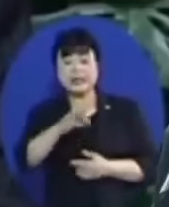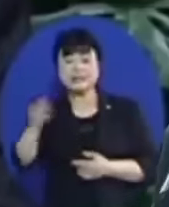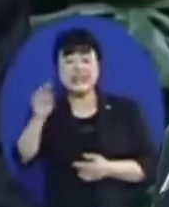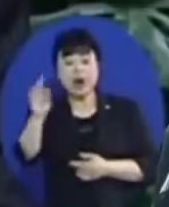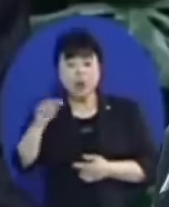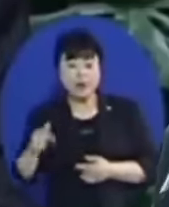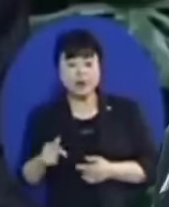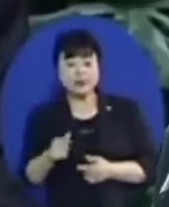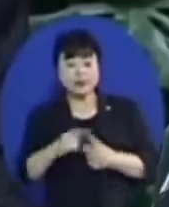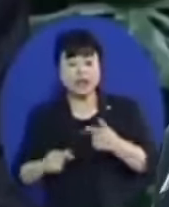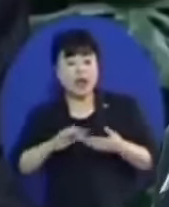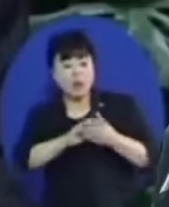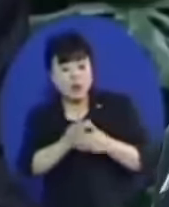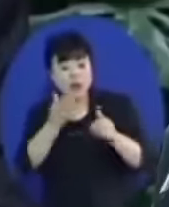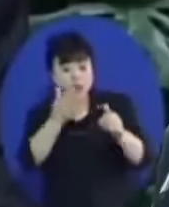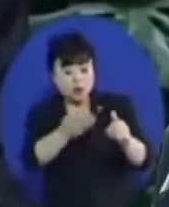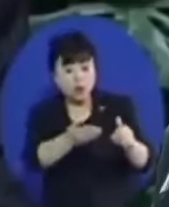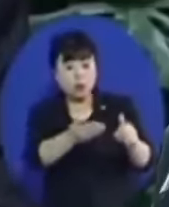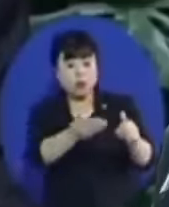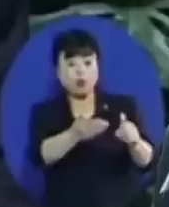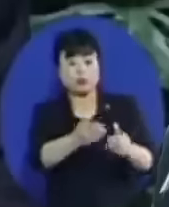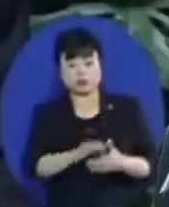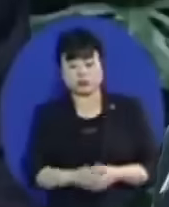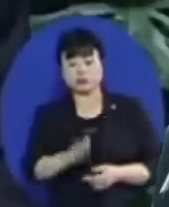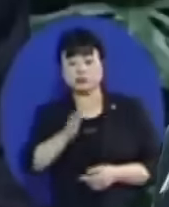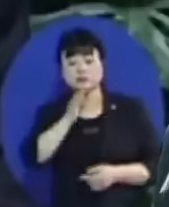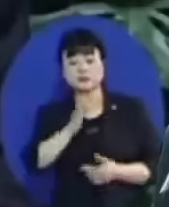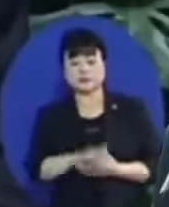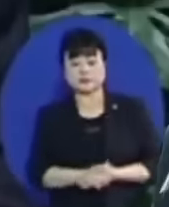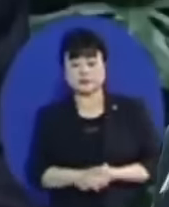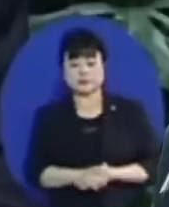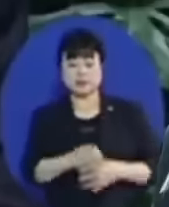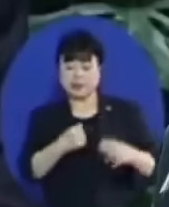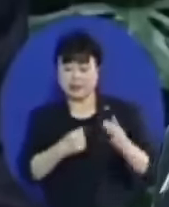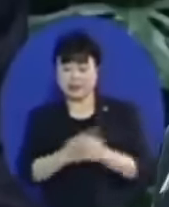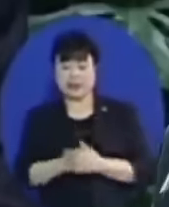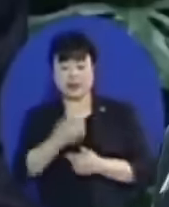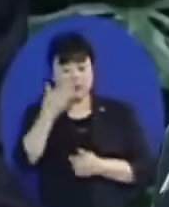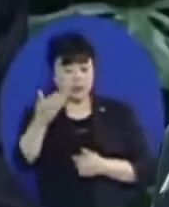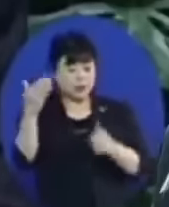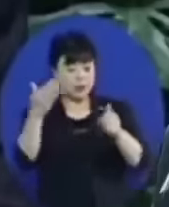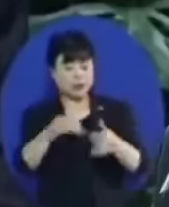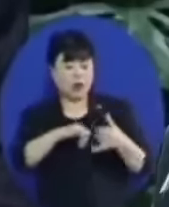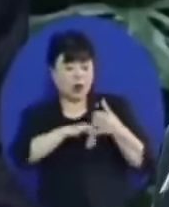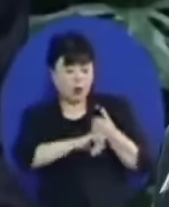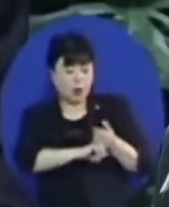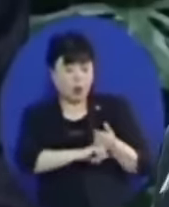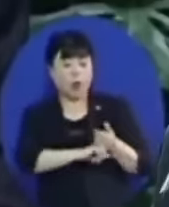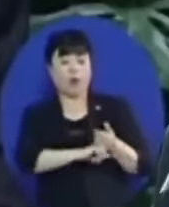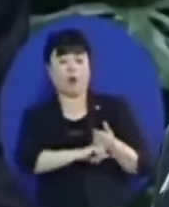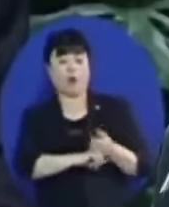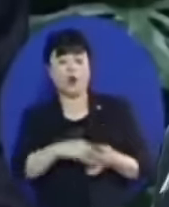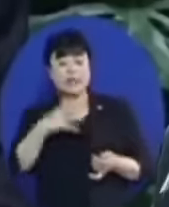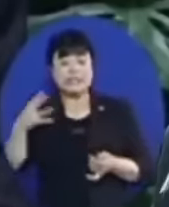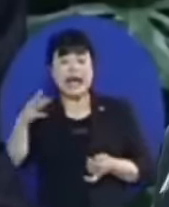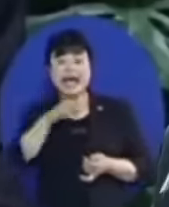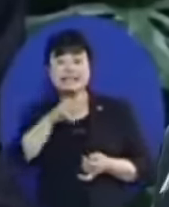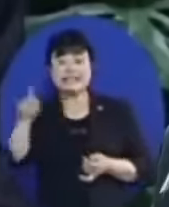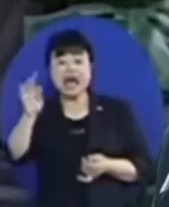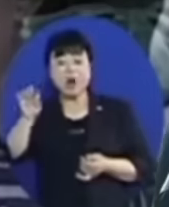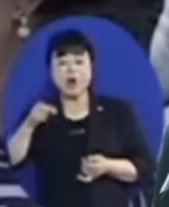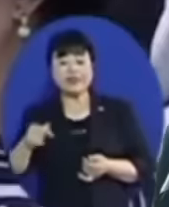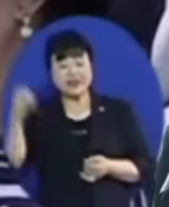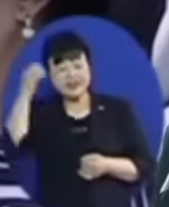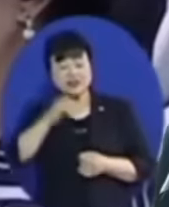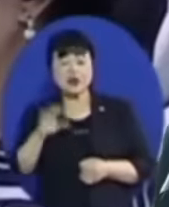세계에 변화를 가져와서 우리 운명을 변화시키는 것입니다. 그러므로 여러분께서 꼭 4차원의 영성